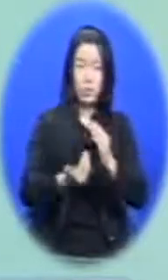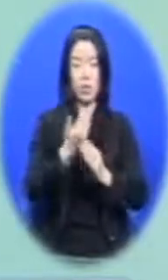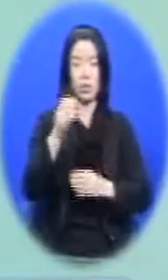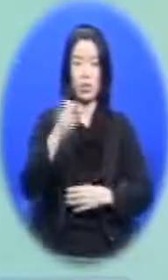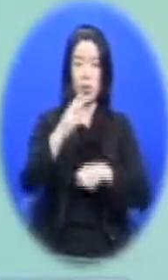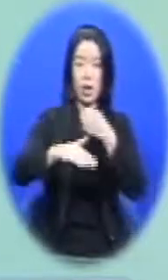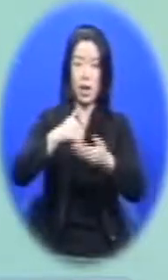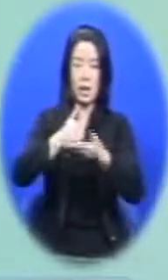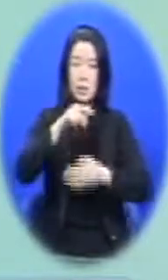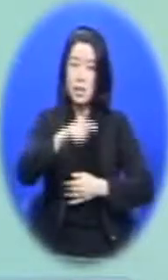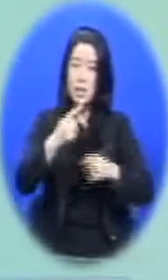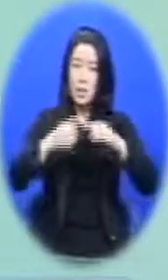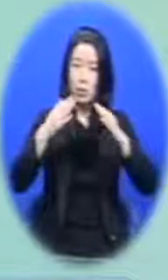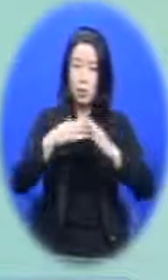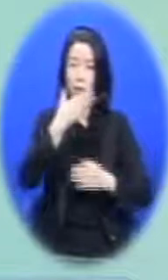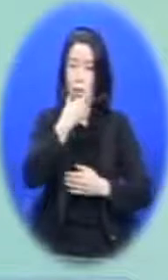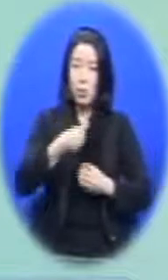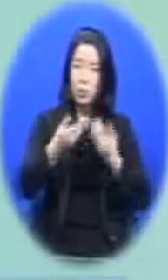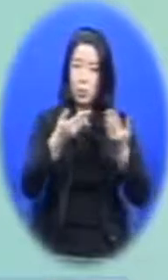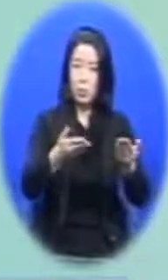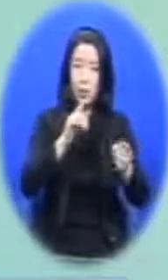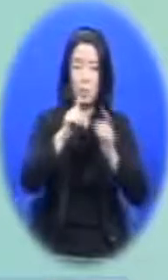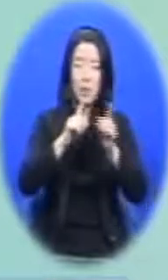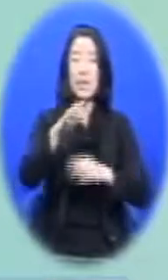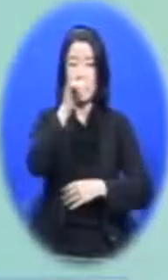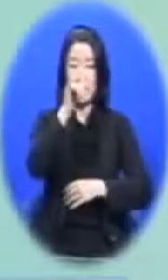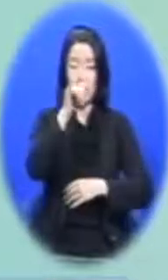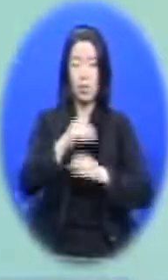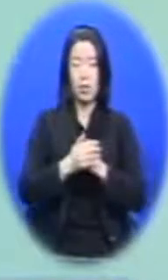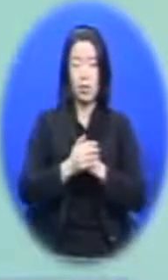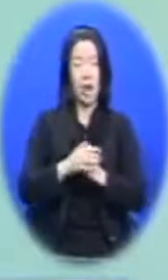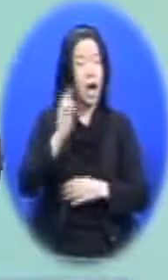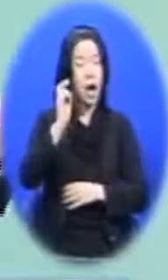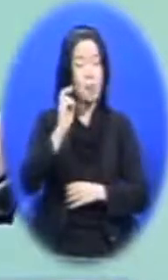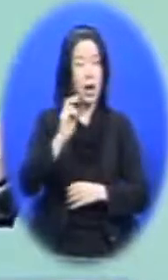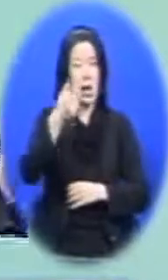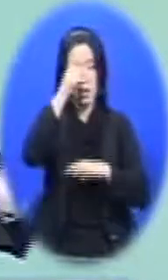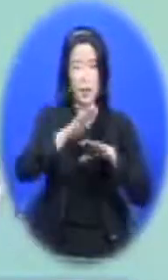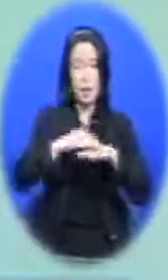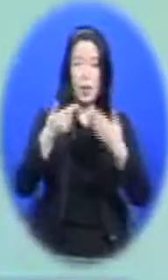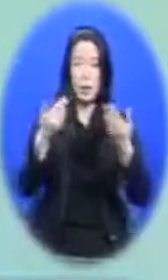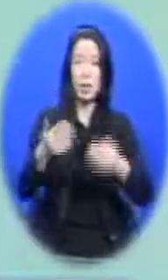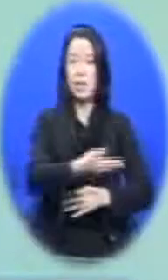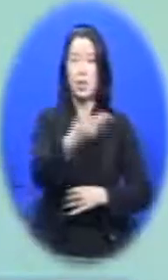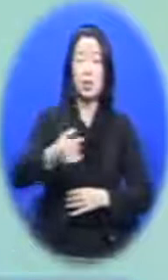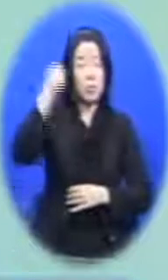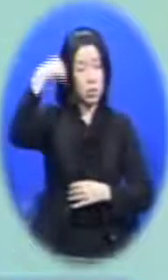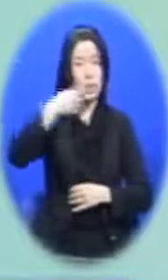또 하나님이 이 교회에 복을 주셨다고 말들을 합니다. 아마 예배드리는 여러분들도 느끼실